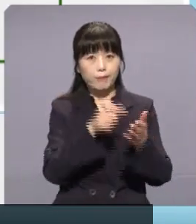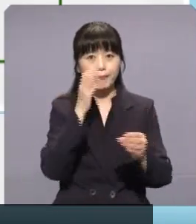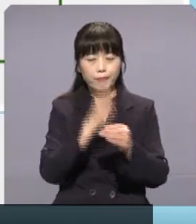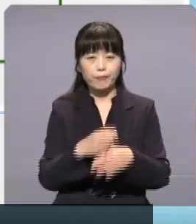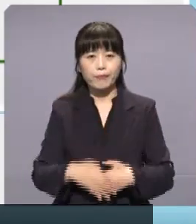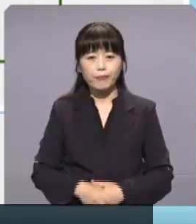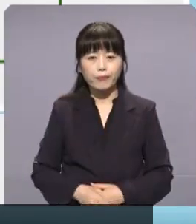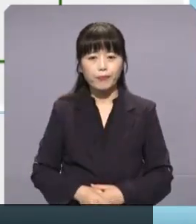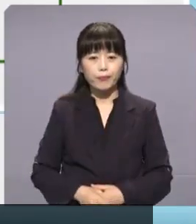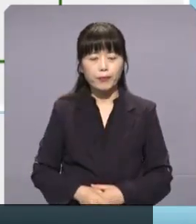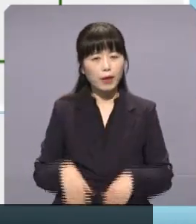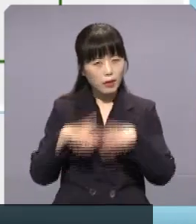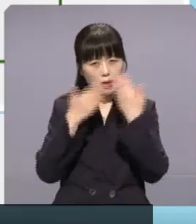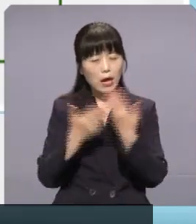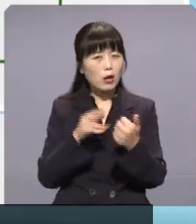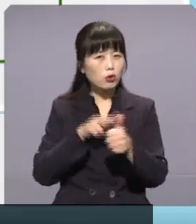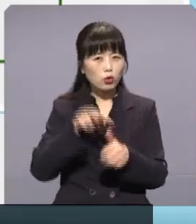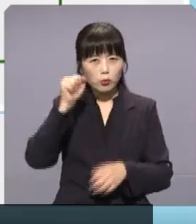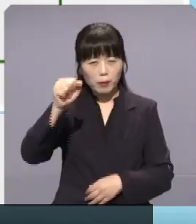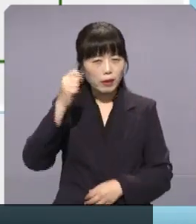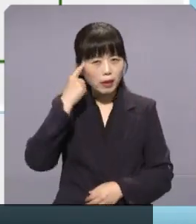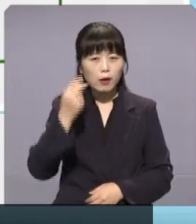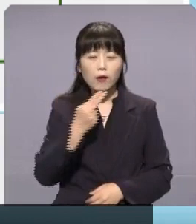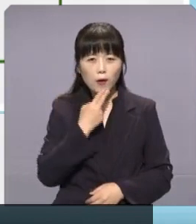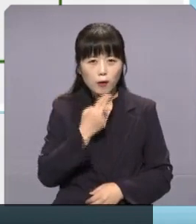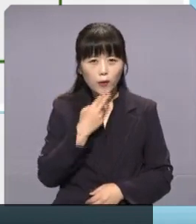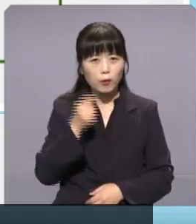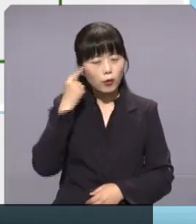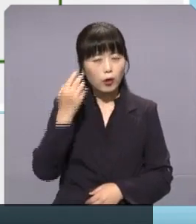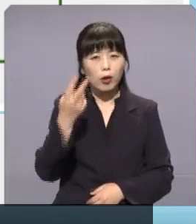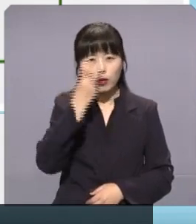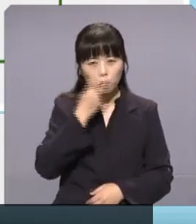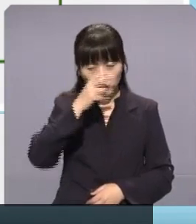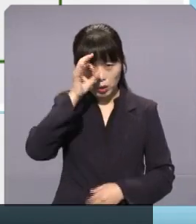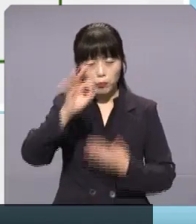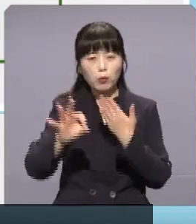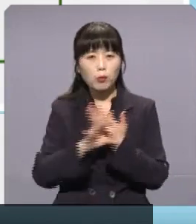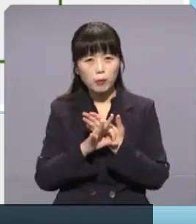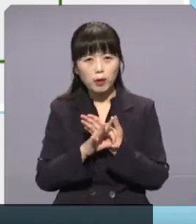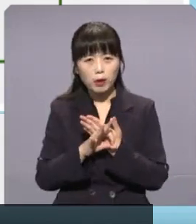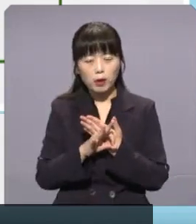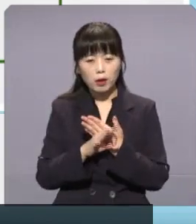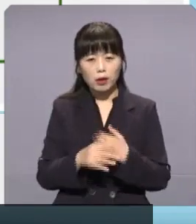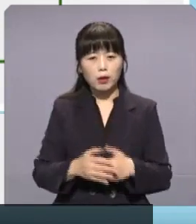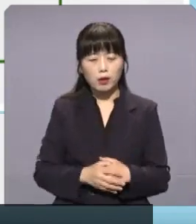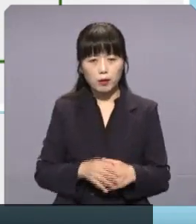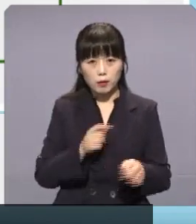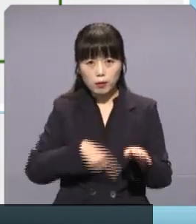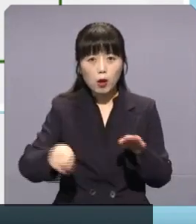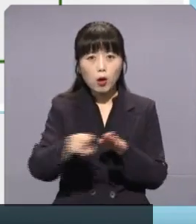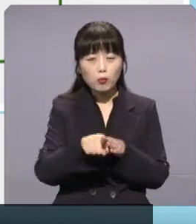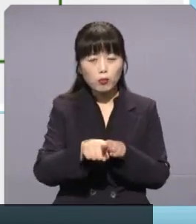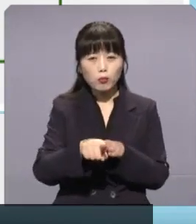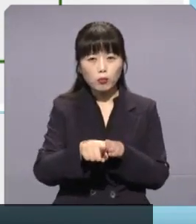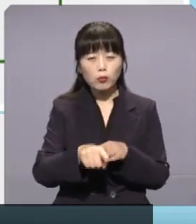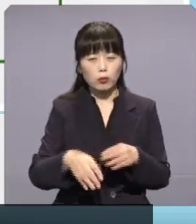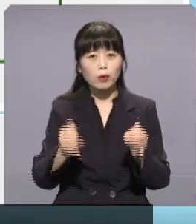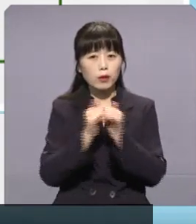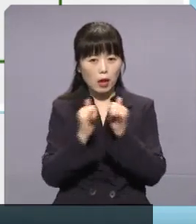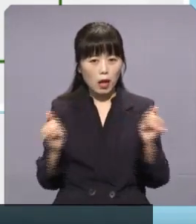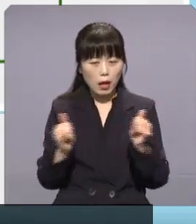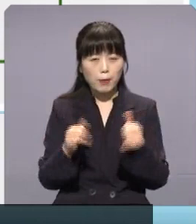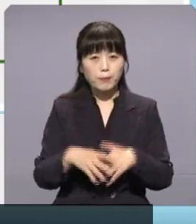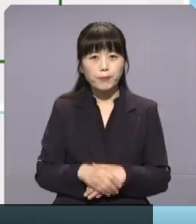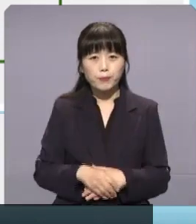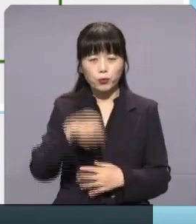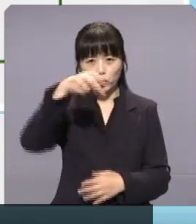하지만 이분들이 다 출마할 것 같지는 않고요. 지금 여론조사를 해보면 네. 상당히 좀 선두로 나오고 있는 분 있지 않겠습니까?